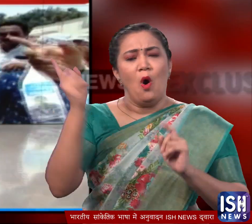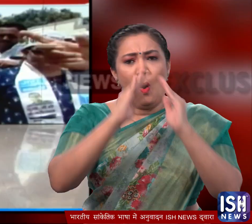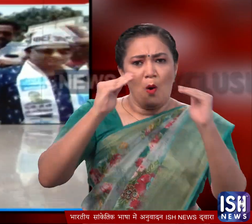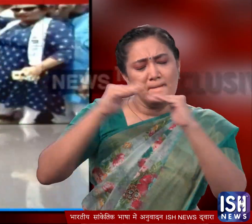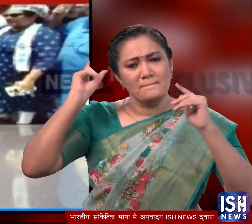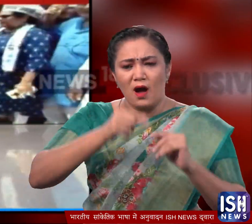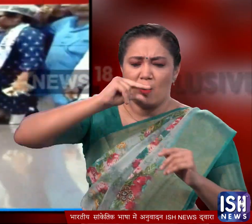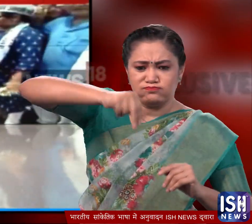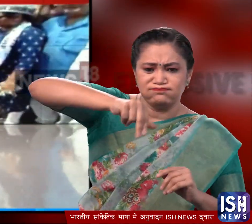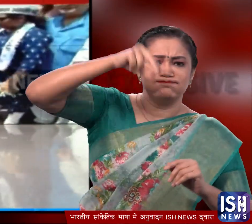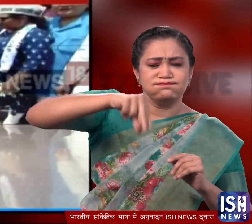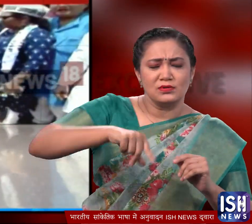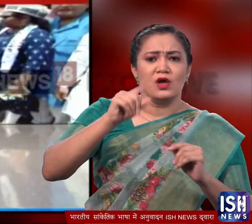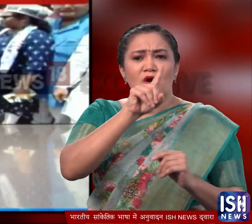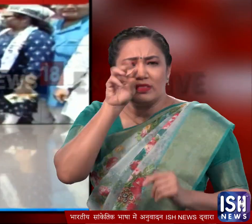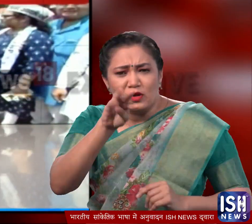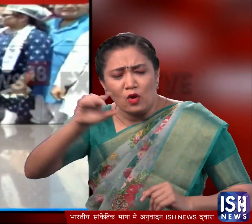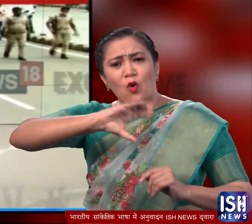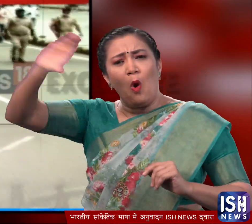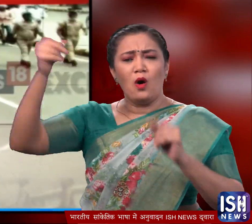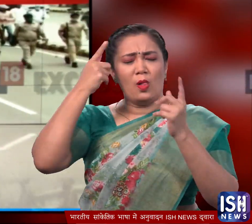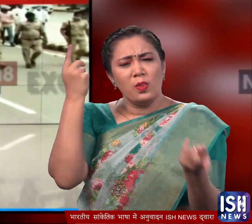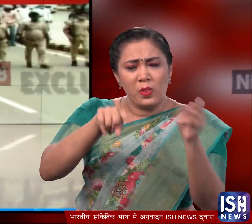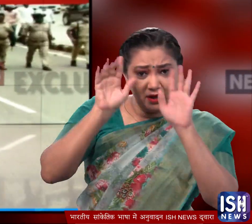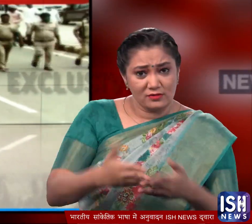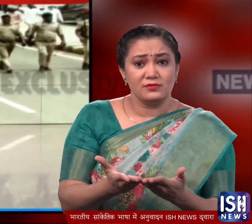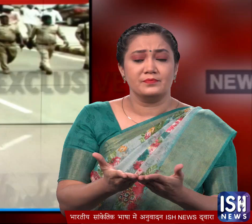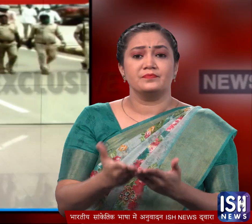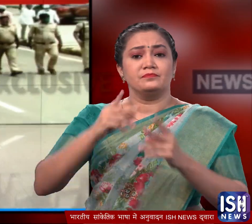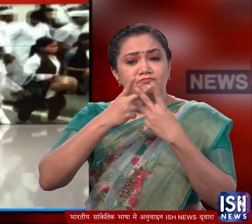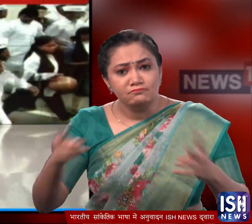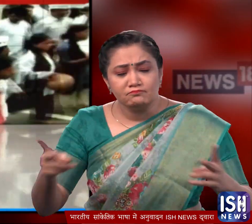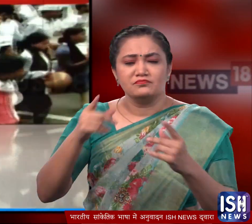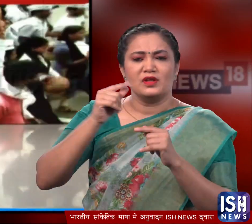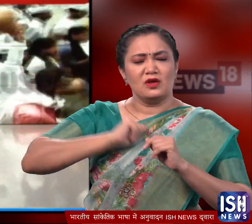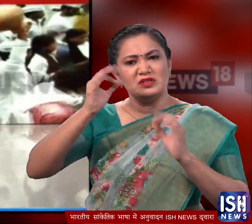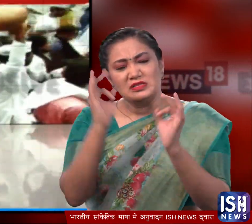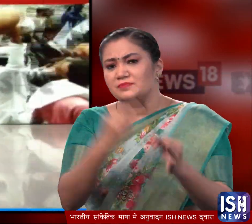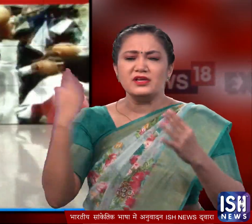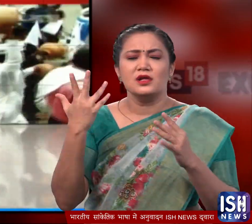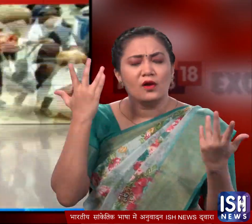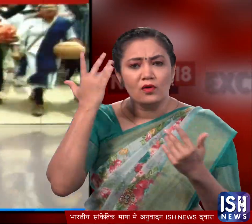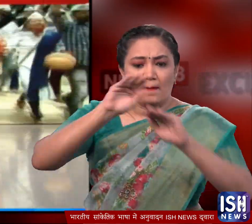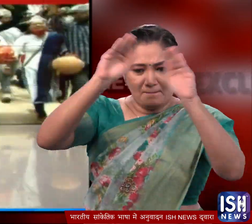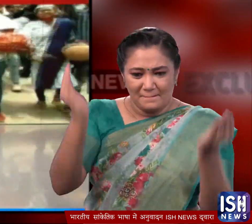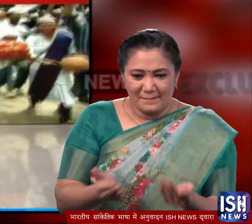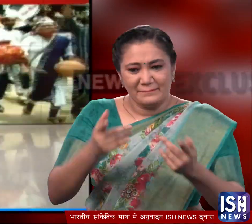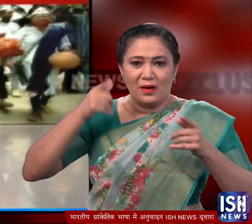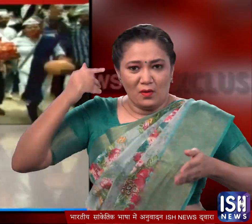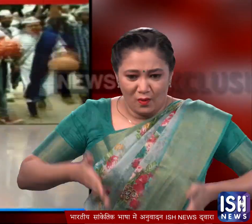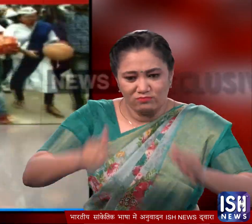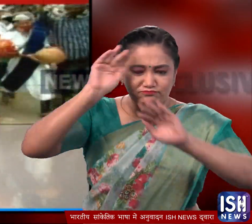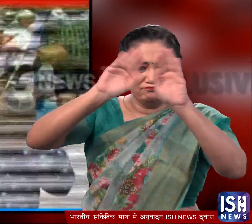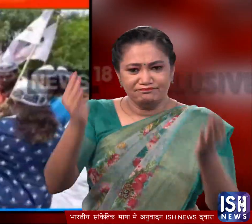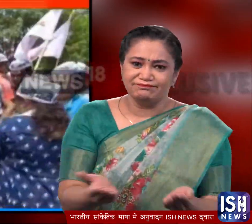पानी पहुंचाने के इस मिशन में हजारों करोड़ का घोटाला हुआ। पार्टी कार्यकर्ता अपने विरोध प्रदर्शन को अनोखा बनाने के लिए मटके लेकर सड़कों पर